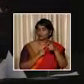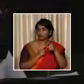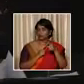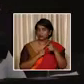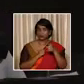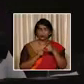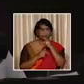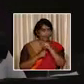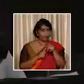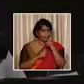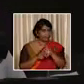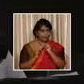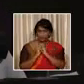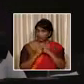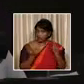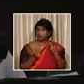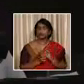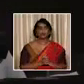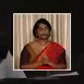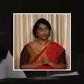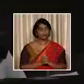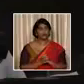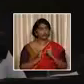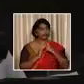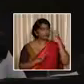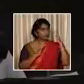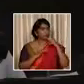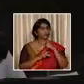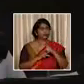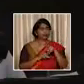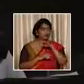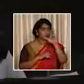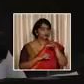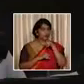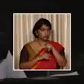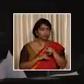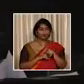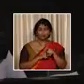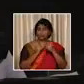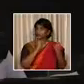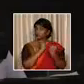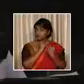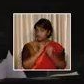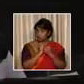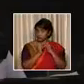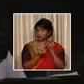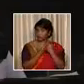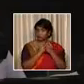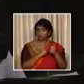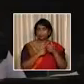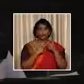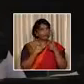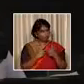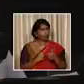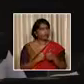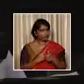முன்னின்று செய்தால் சர்வதேச சமூகத்தினுடைய ஆதரவோடு செய்தால் இது இன்னும் மிகப்பெரிய தெளிவாக இந்த நாட்டுக்கு ஒரு நல்ல பெயரை எடுத்து தரும் அல்லவா ஆகவே நீங்கள் ஏன்